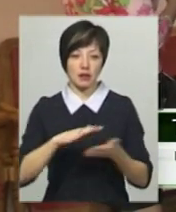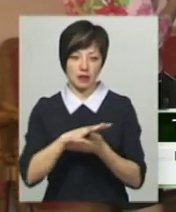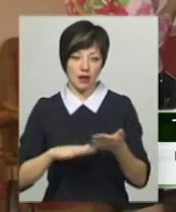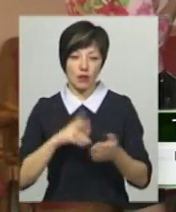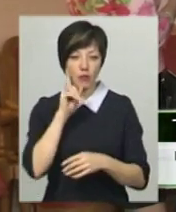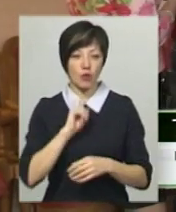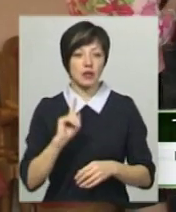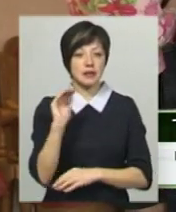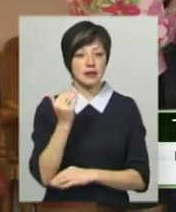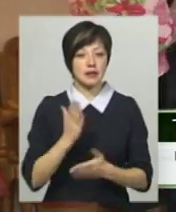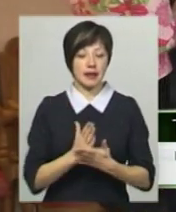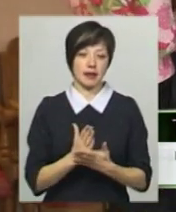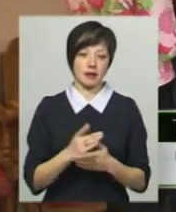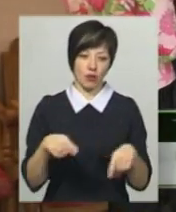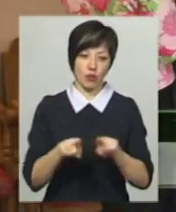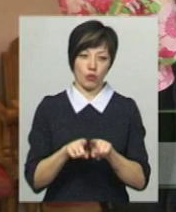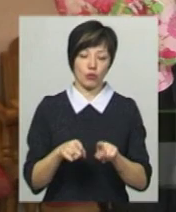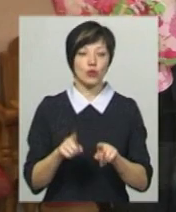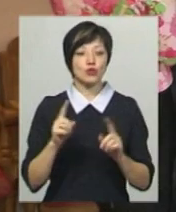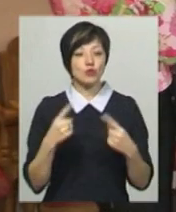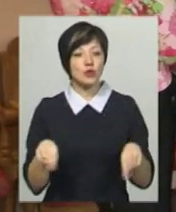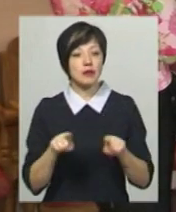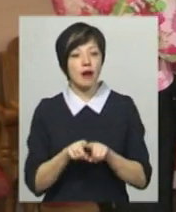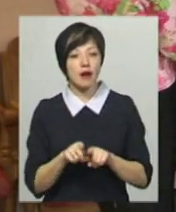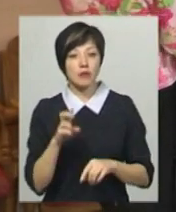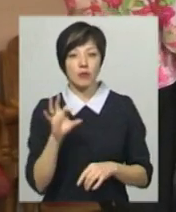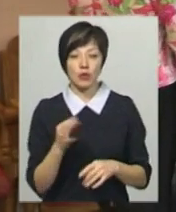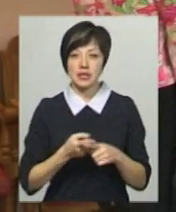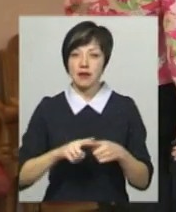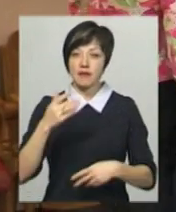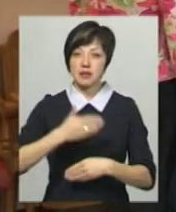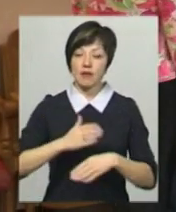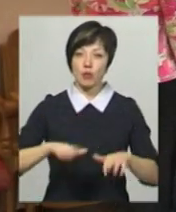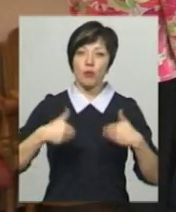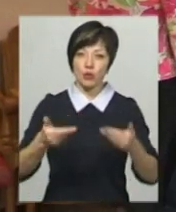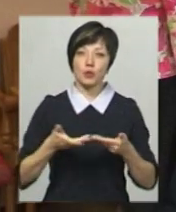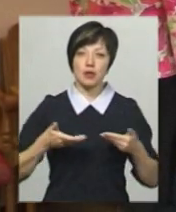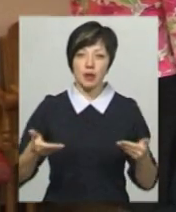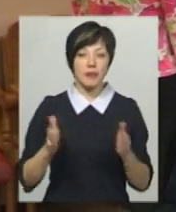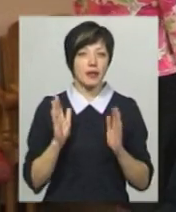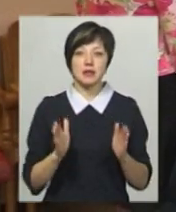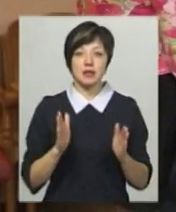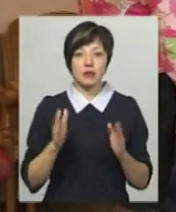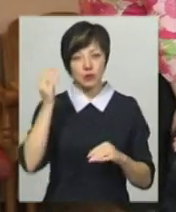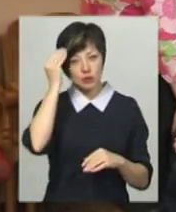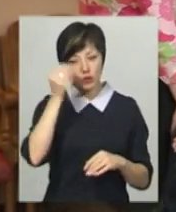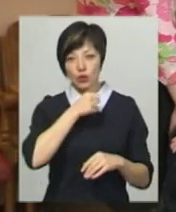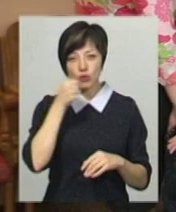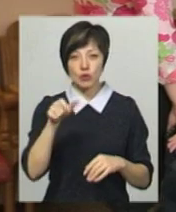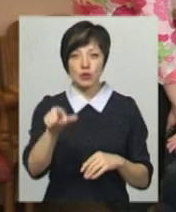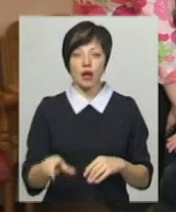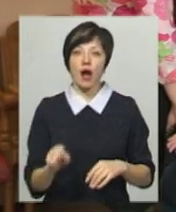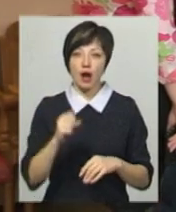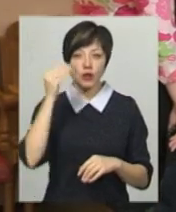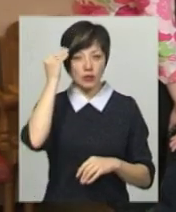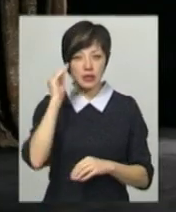далі, поки дитина ще є дитиною. Чому так? Тому що дана вистава пропонує нам не тільки точку зору дорослої людини, а